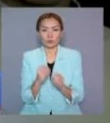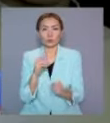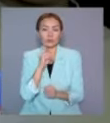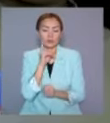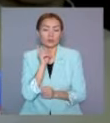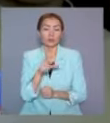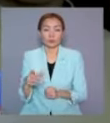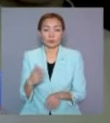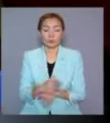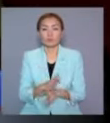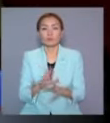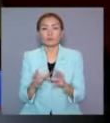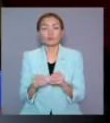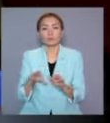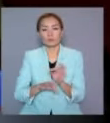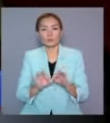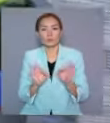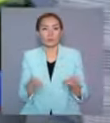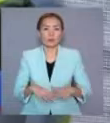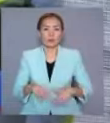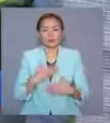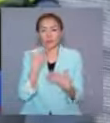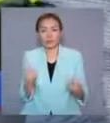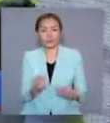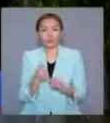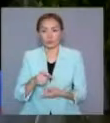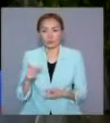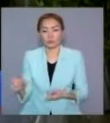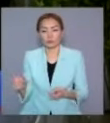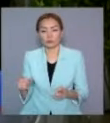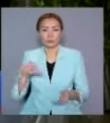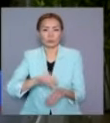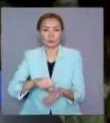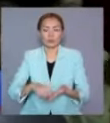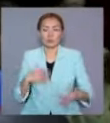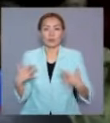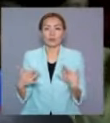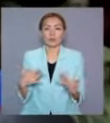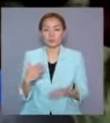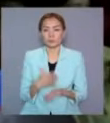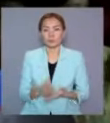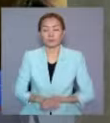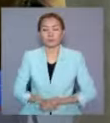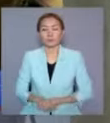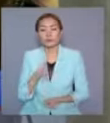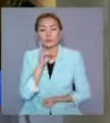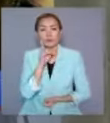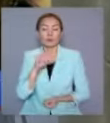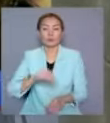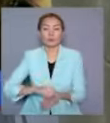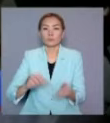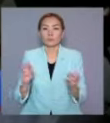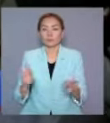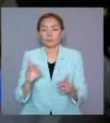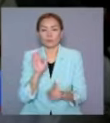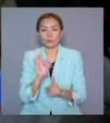аса студент жинақталған. Ерекшелігі кәсіби мамандар емес, әр сала мамандықтары бойынша білім алып жатқан студенттер. Жастардың шараны